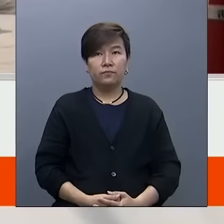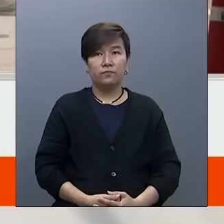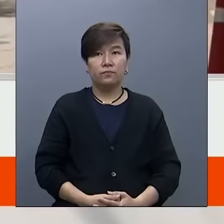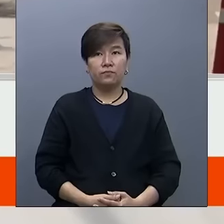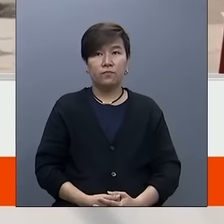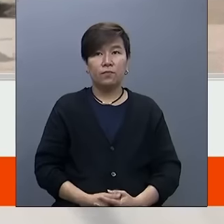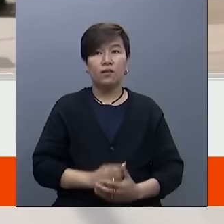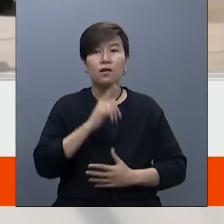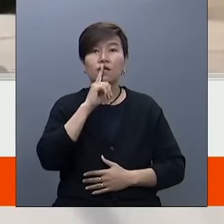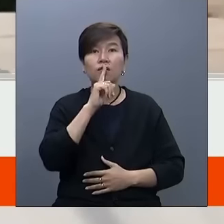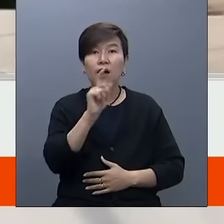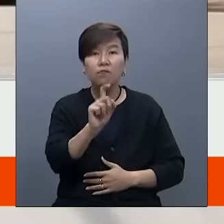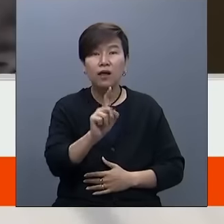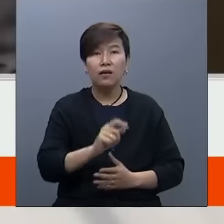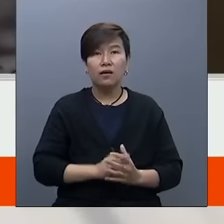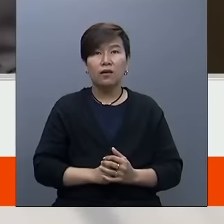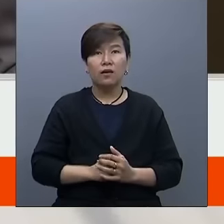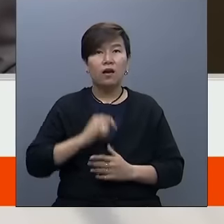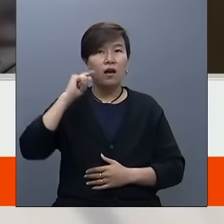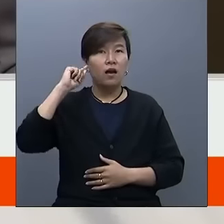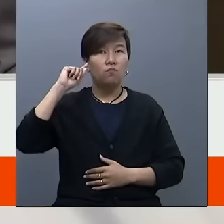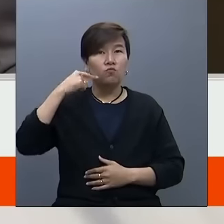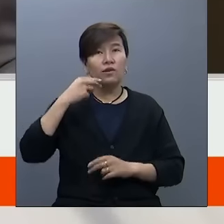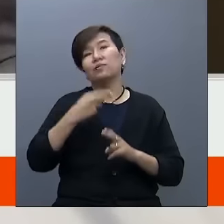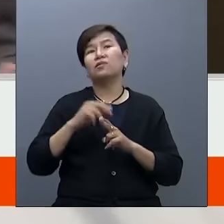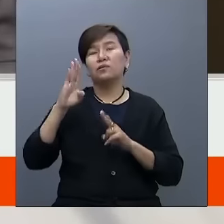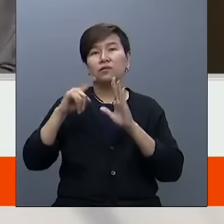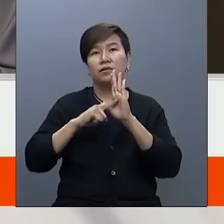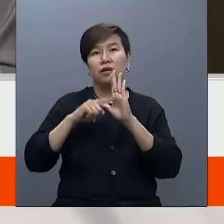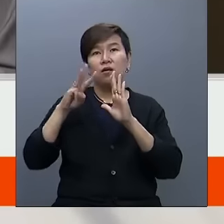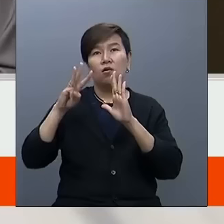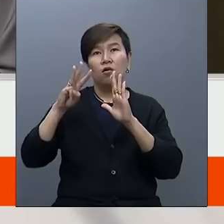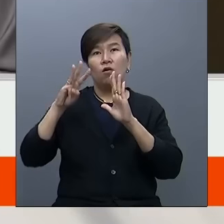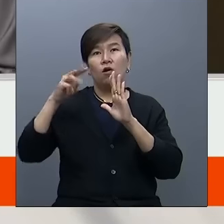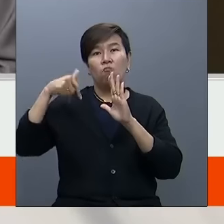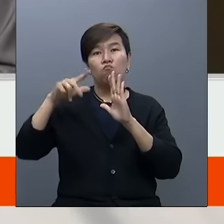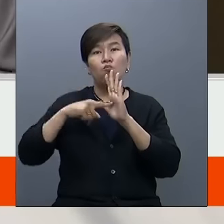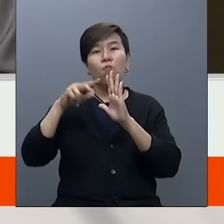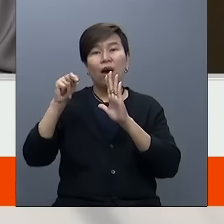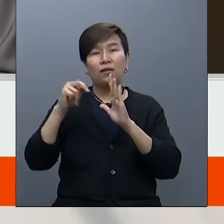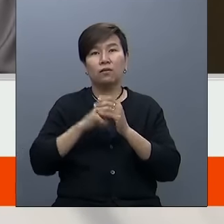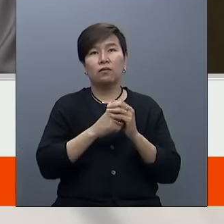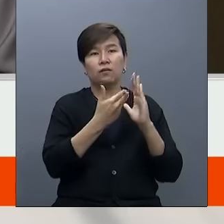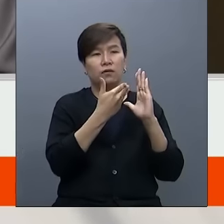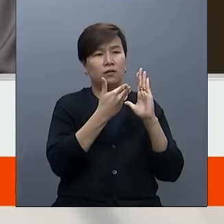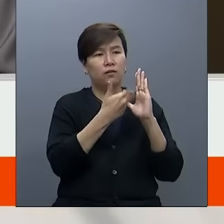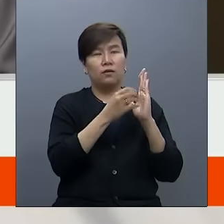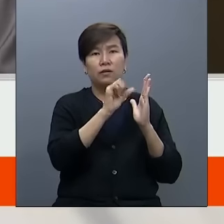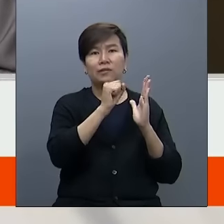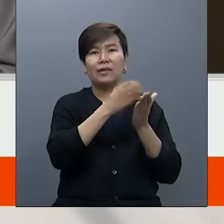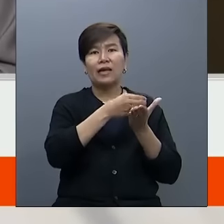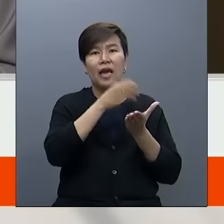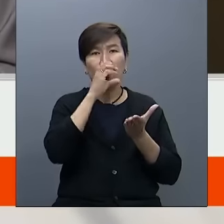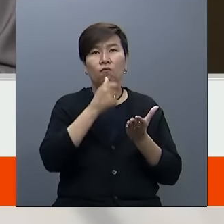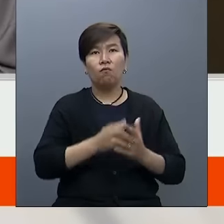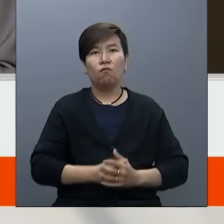พิ่มเติมเกี่ยวกับคดีของนางบัวผันนะคะที่สระแก้วซึ่งเป็นคดีใหญ่ตอนนี้เนี่ยในความคืบหน้าในเรื่องของการบังคับใช้พรบอุ้มหาย